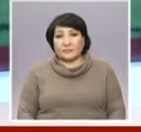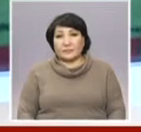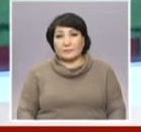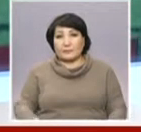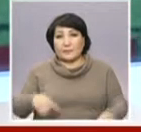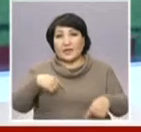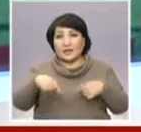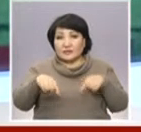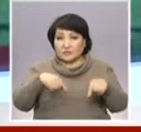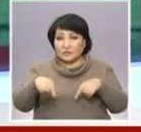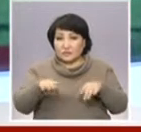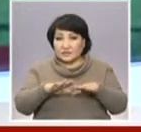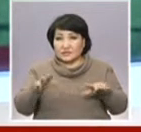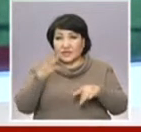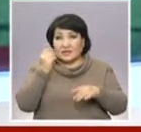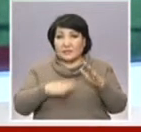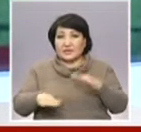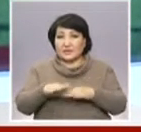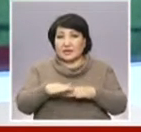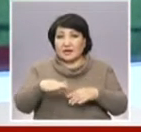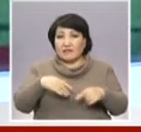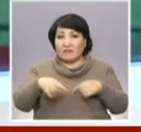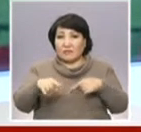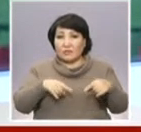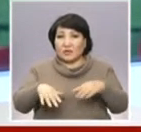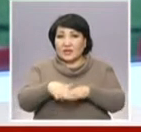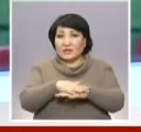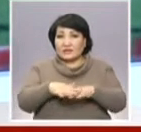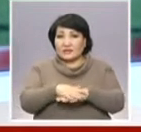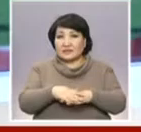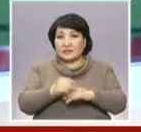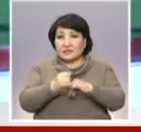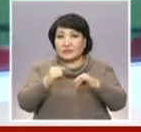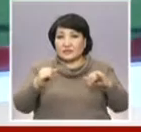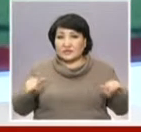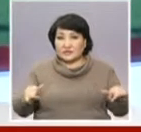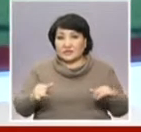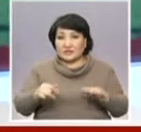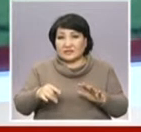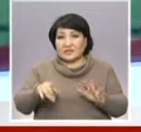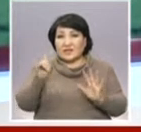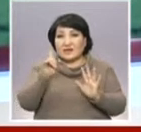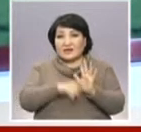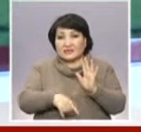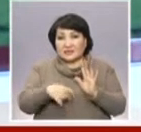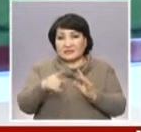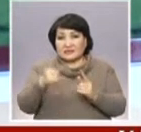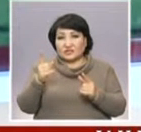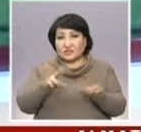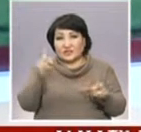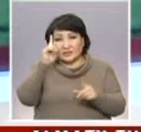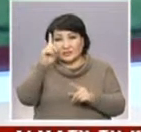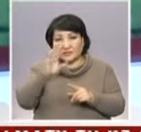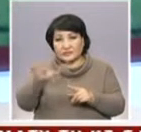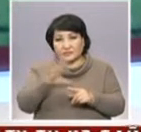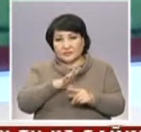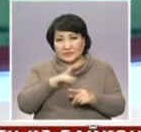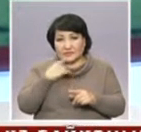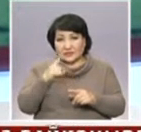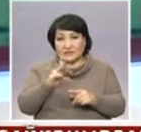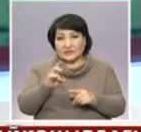Доп тебу үшін емес, Алматыда футбол алаңдары көбейіп жатыр деген арзан атаққа жету үшін жасалған алаң. Наурызбай ауданының